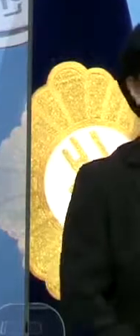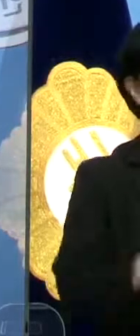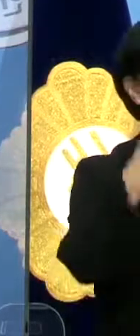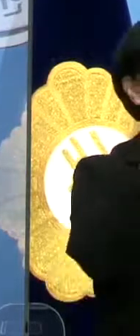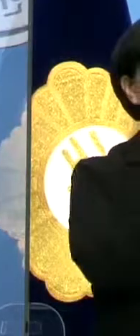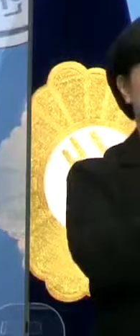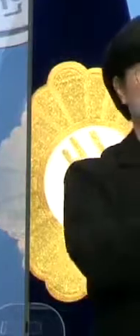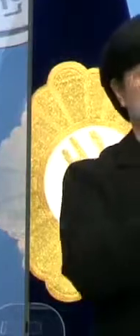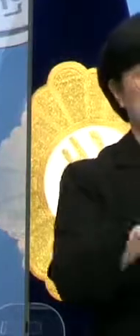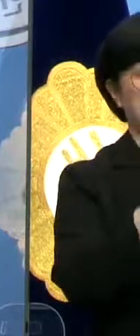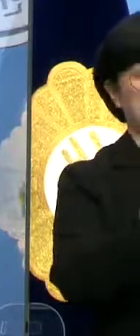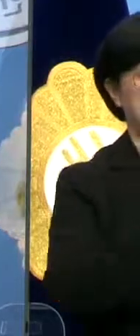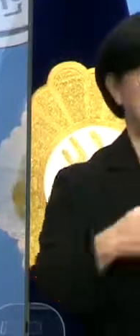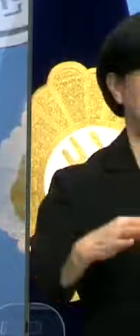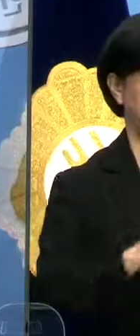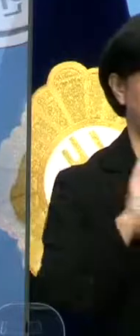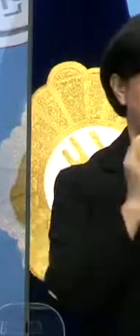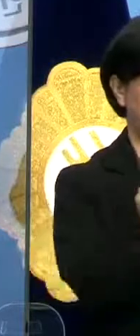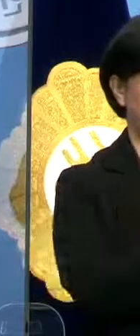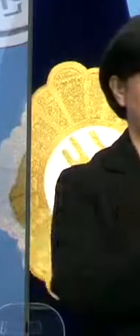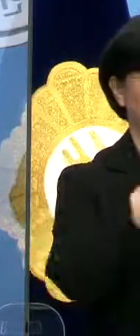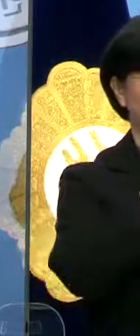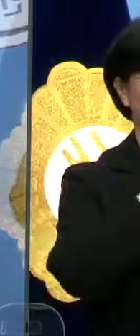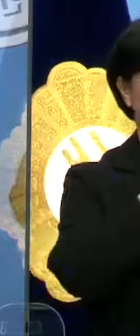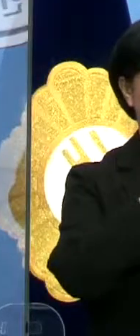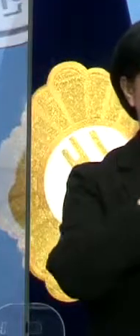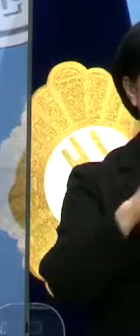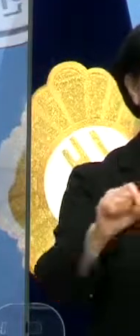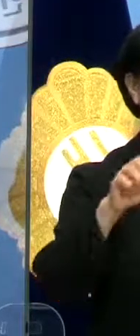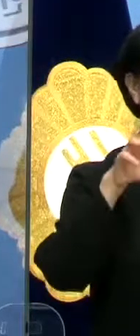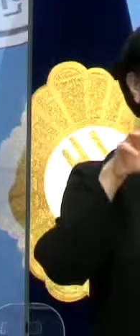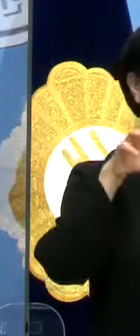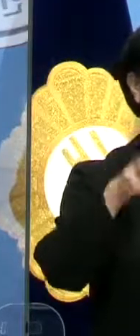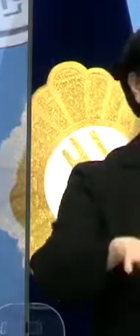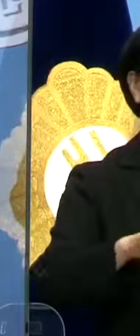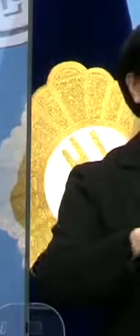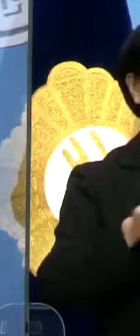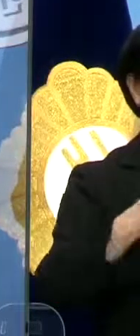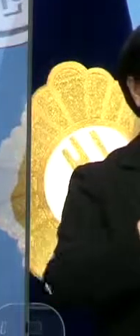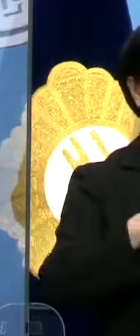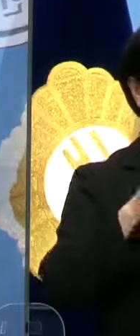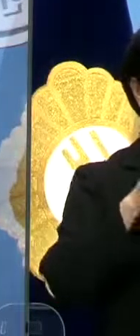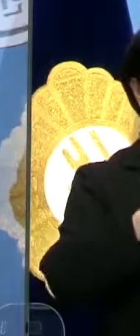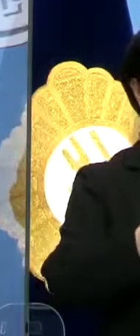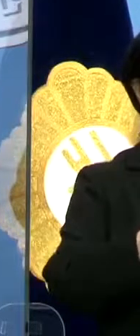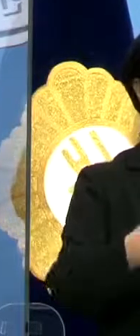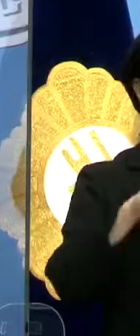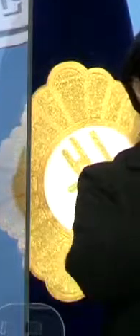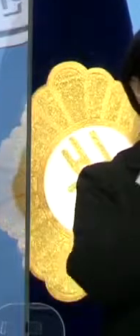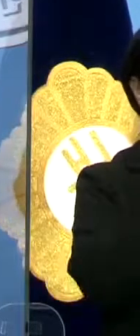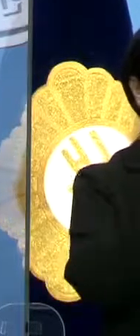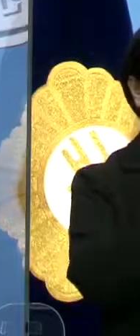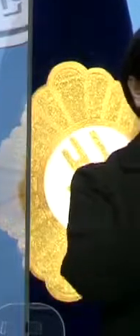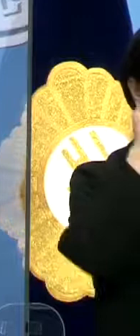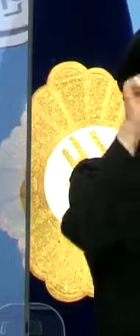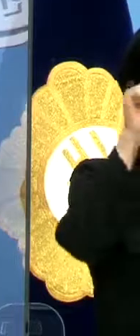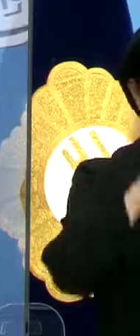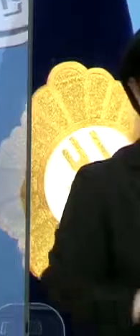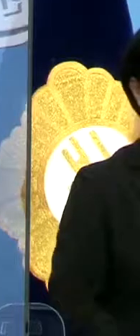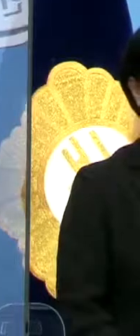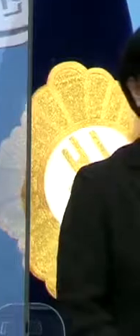원칙은 패기 비리는 b5 지방정치 파탄 내는 더불어 민주당 규탄한다 지난 3일 더불어